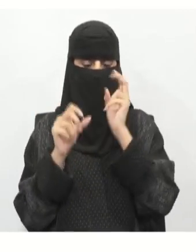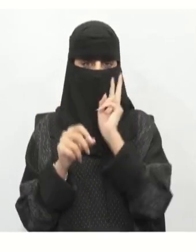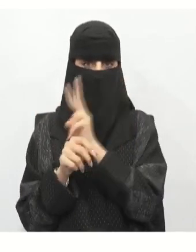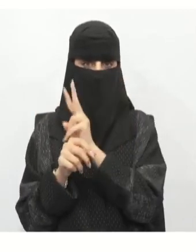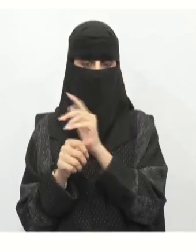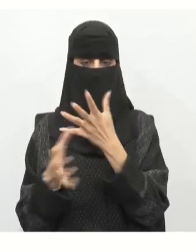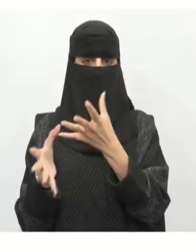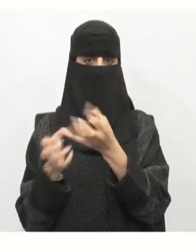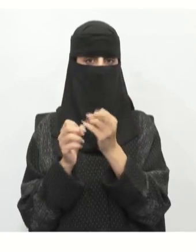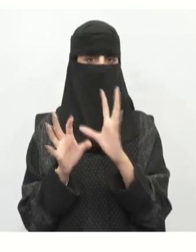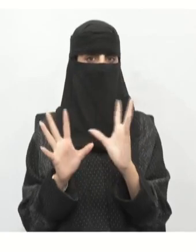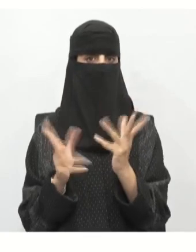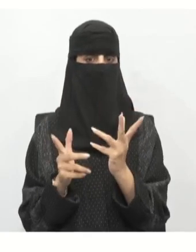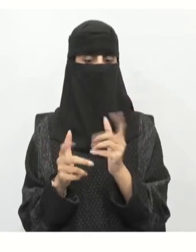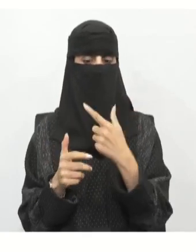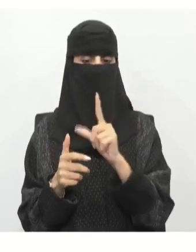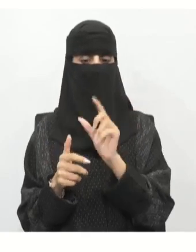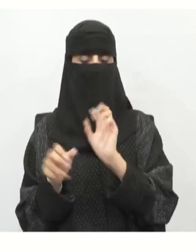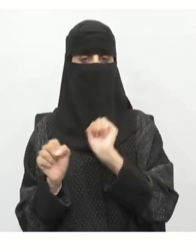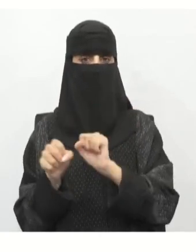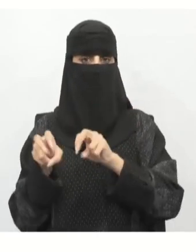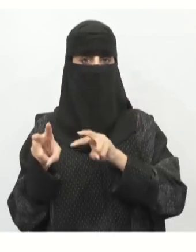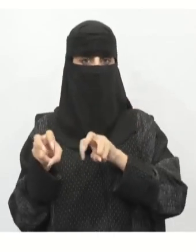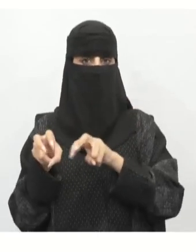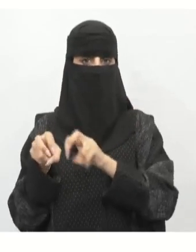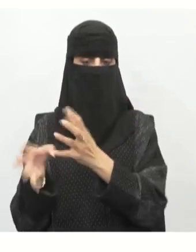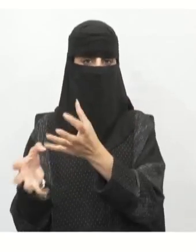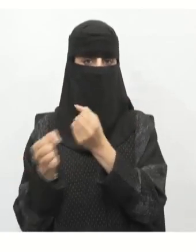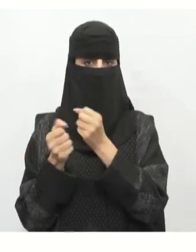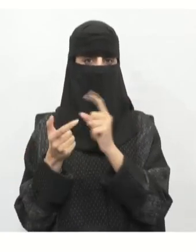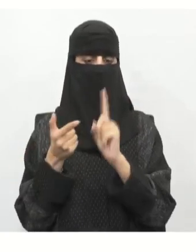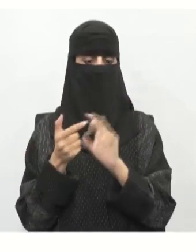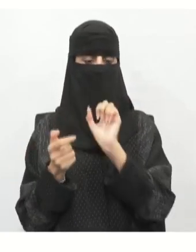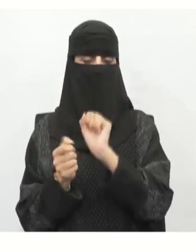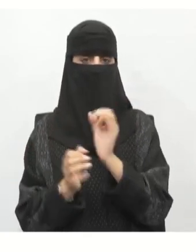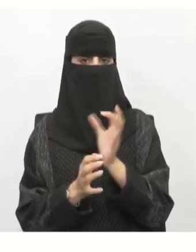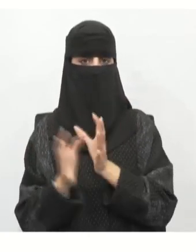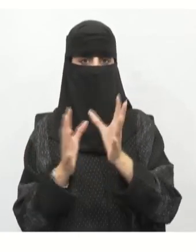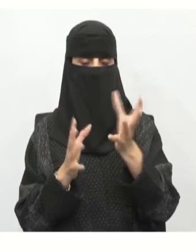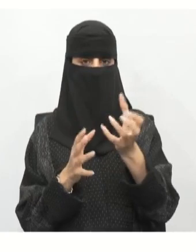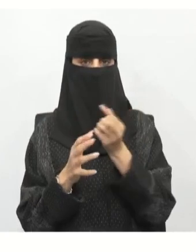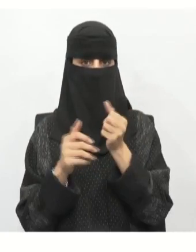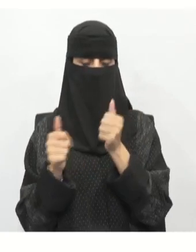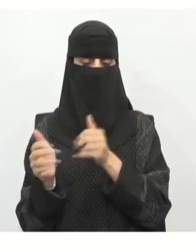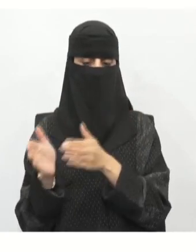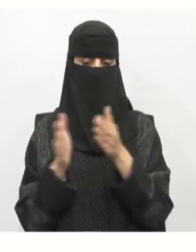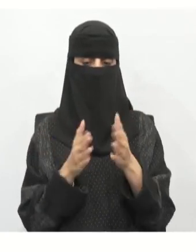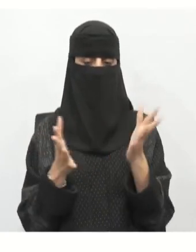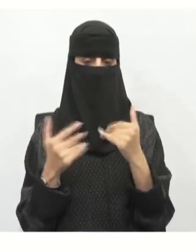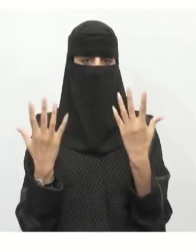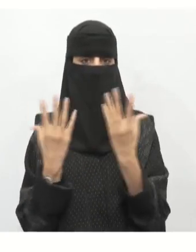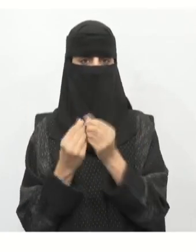مصادرها روتين حيواني بروتين نباتي هيا